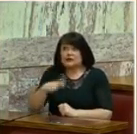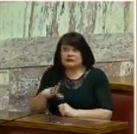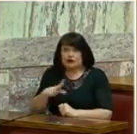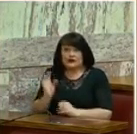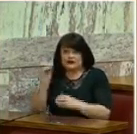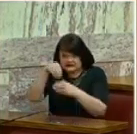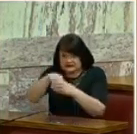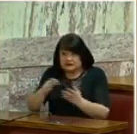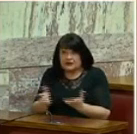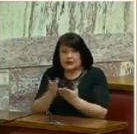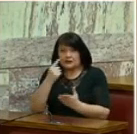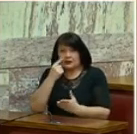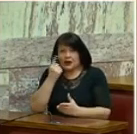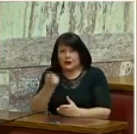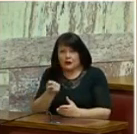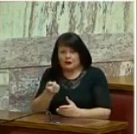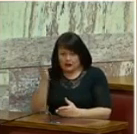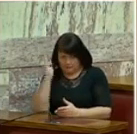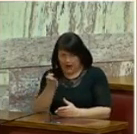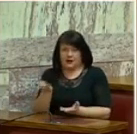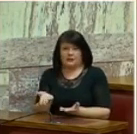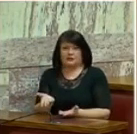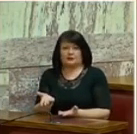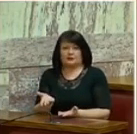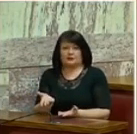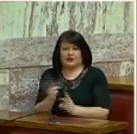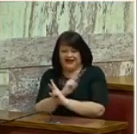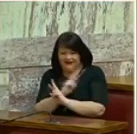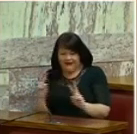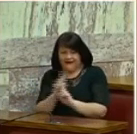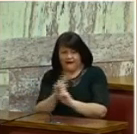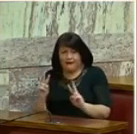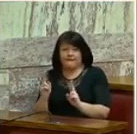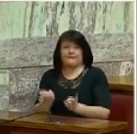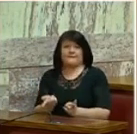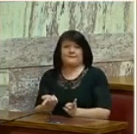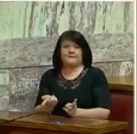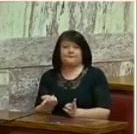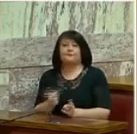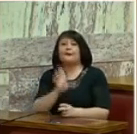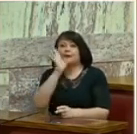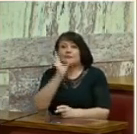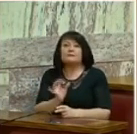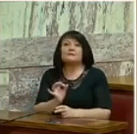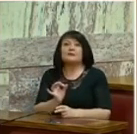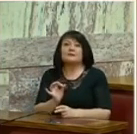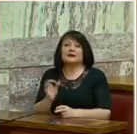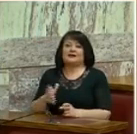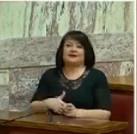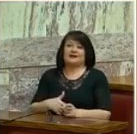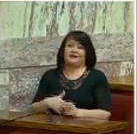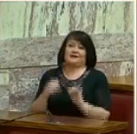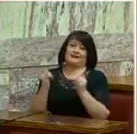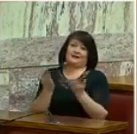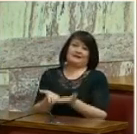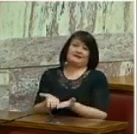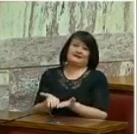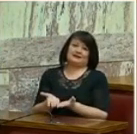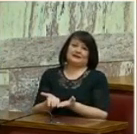να ανοιχθεί ένα σοβαρό μέτωπο κάθαρσης, θα ήταν πραγματικά παροδία, θα έλεγα όταν θα